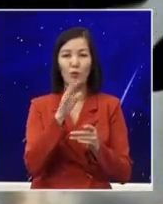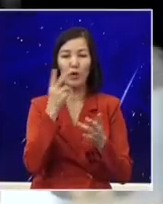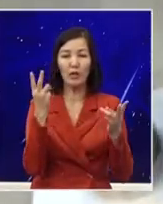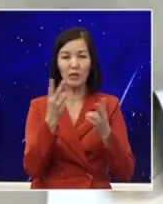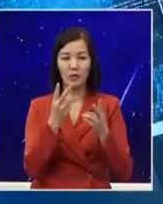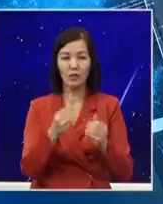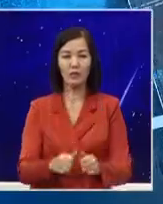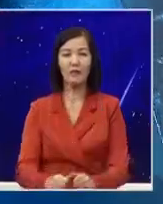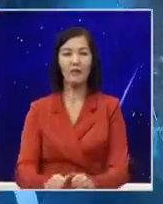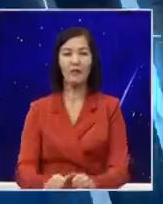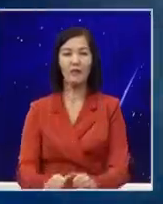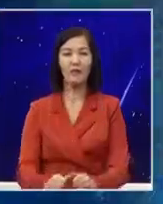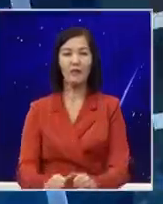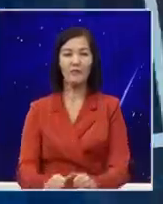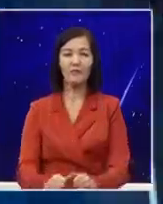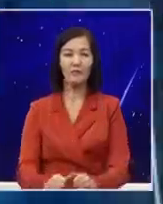алмайды.